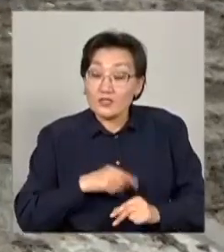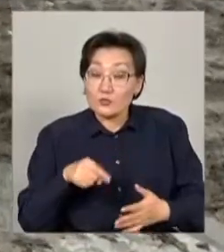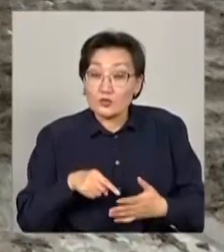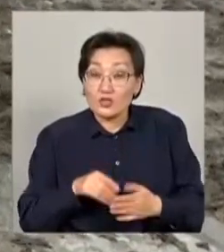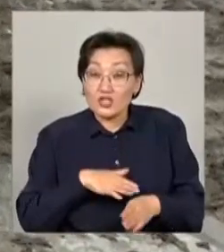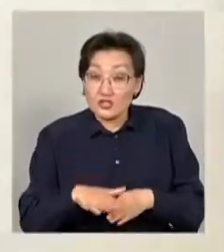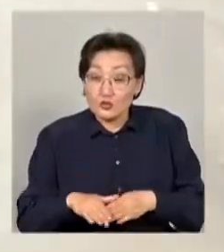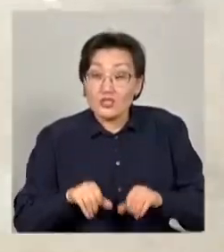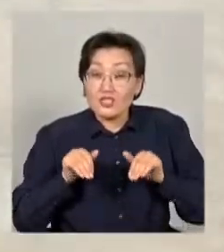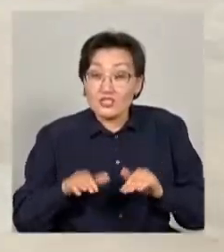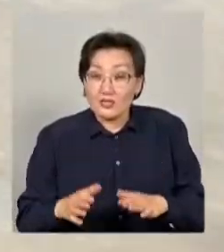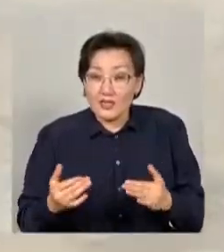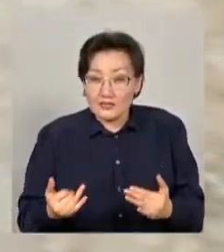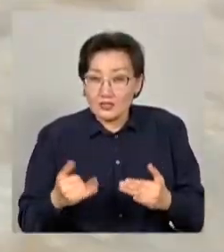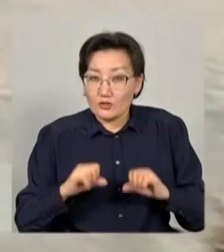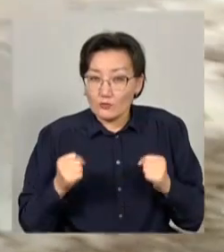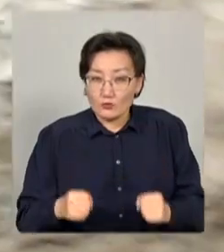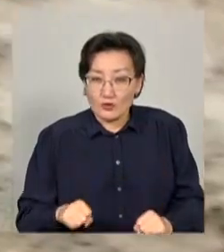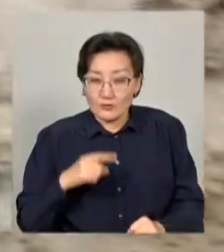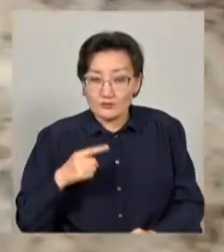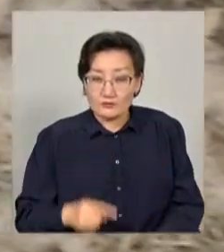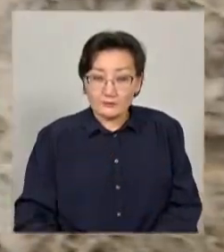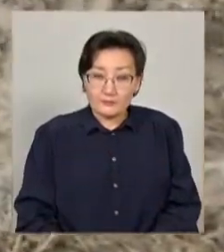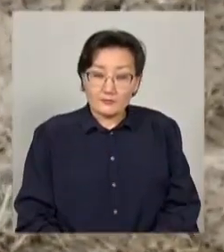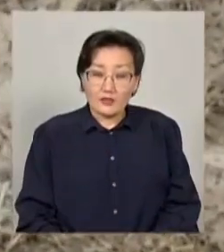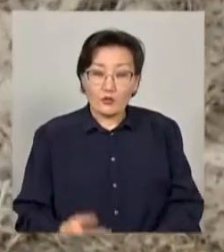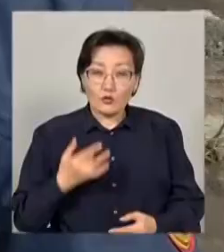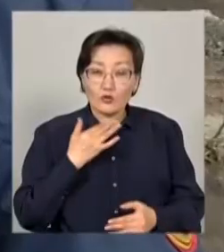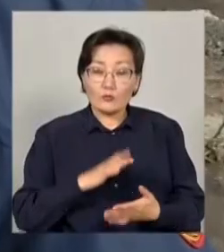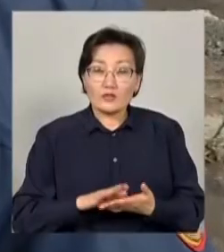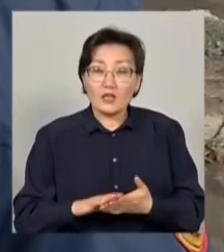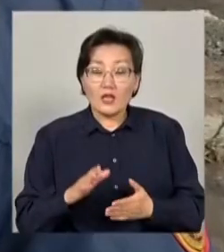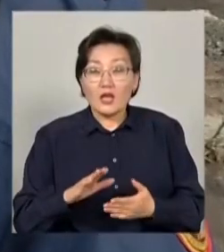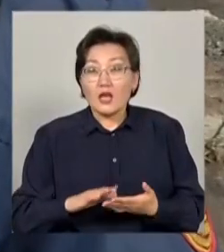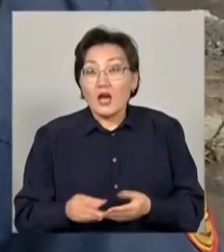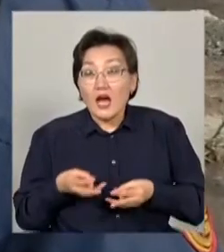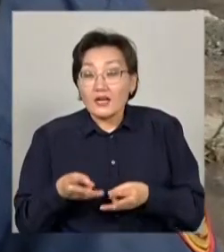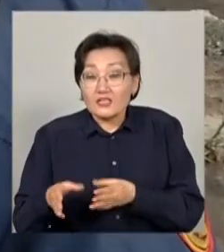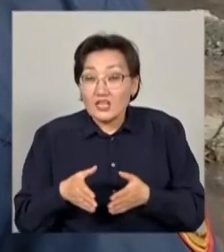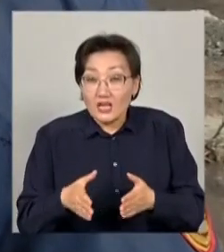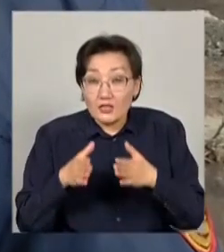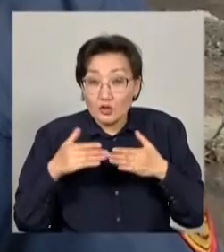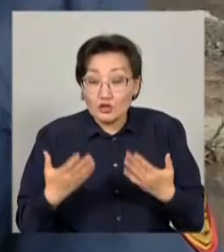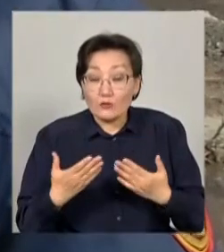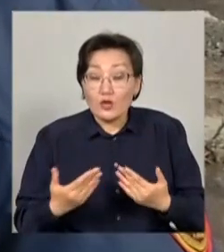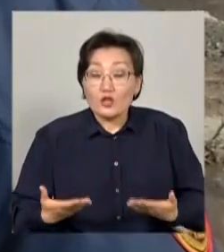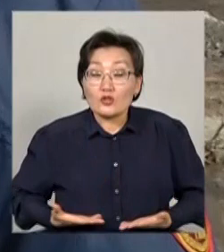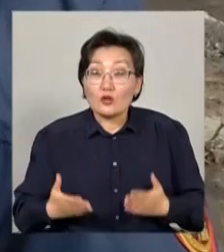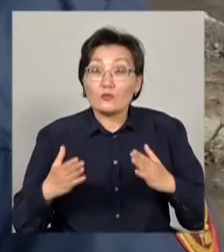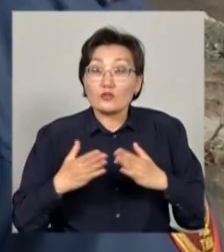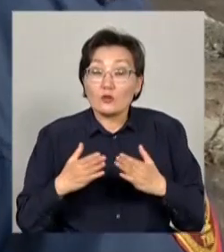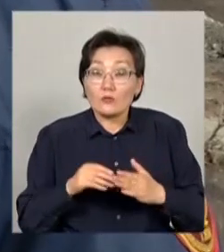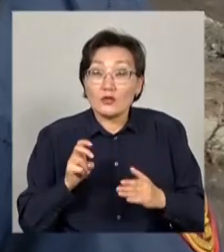мәселені толыққанды шешу әзірге мүмкін болмай тұр. Көбінесе арық каналдар қарастырылмаған. Сол себепті тұрғын үйге бармау